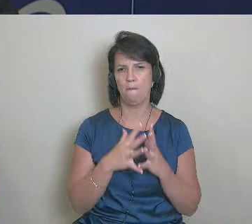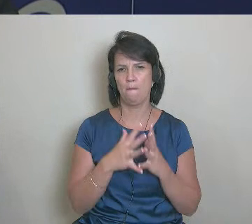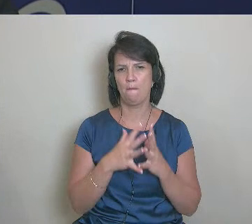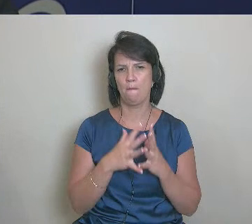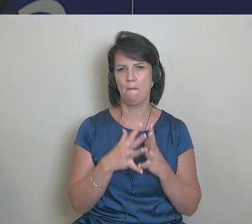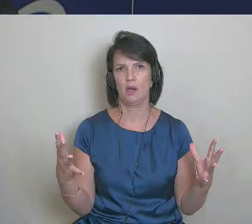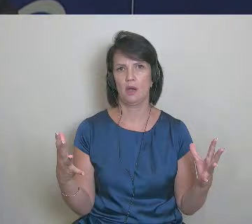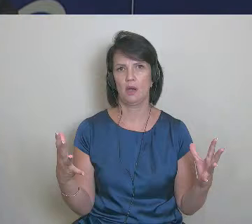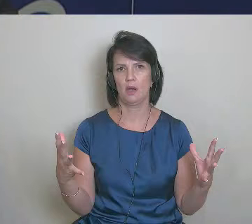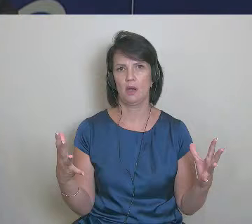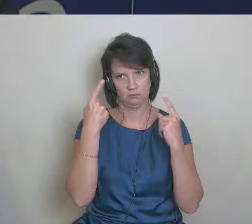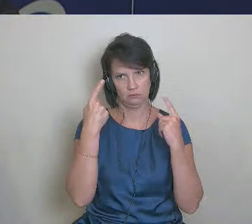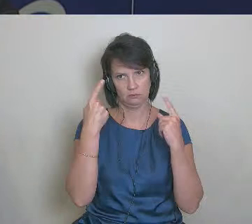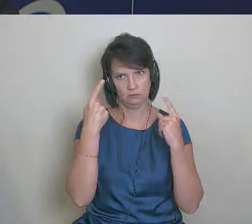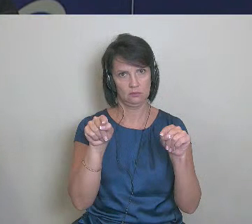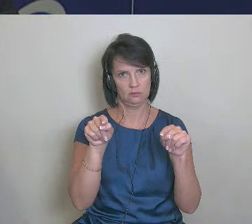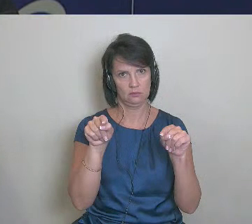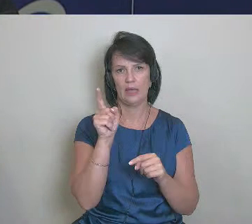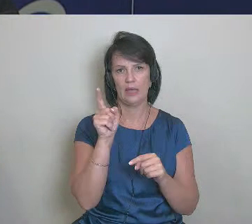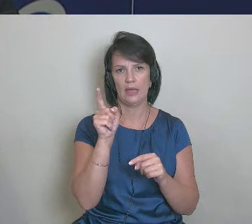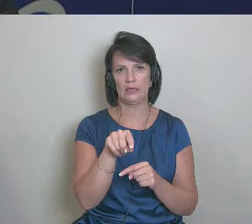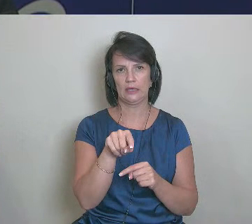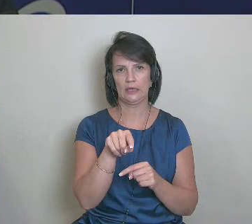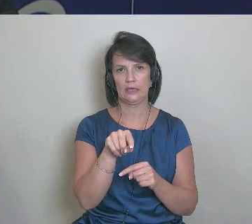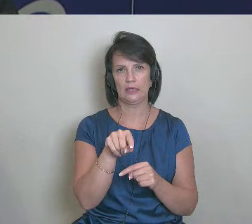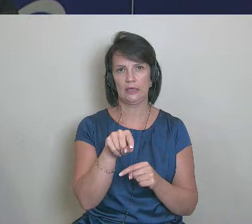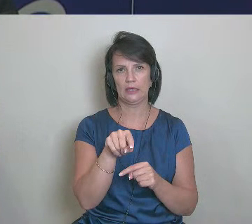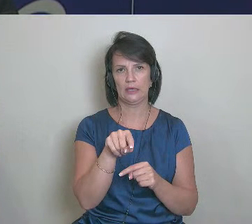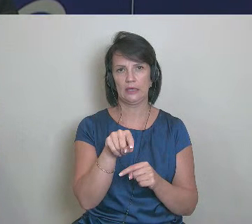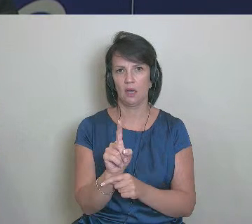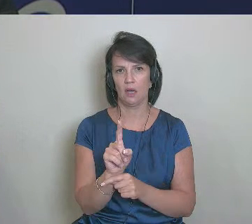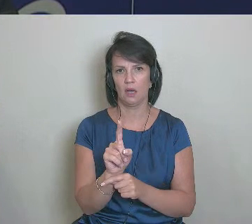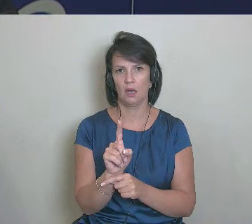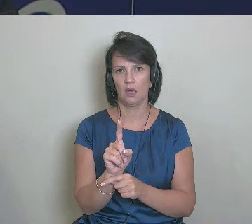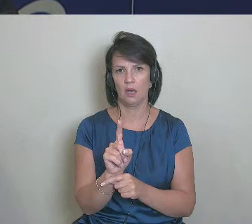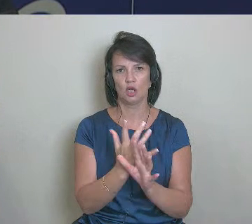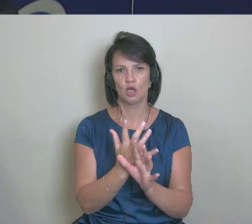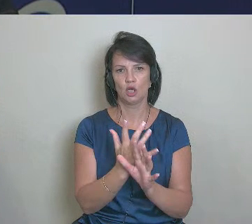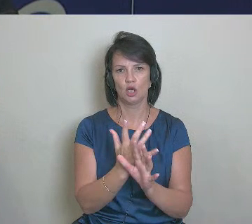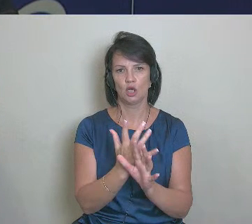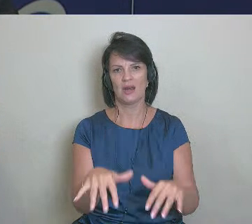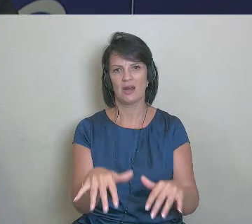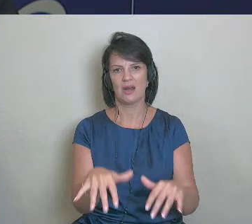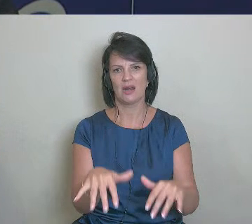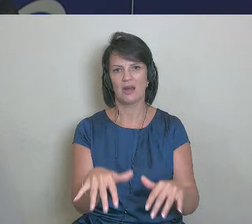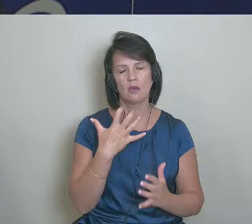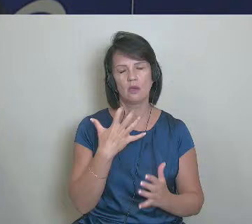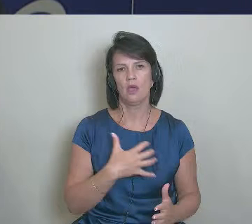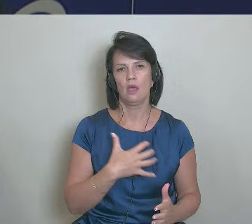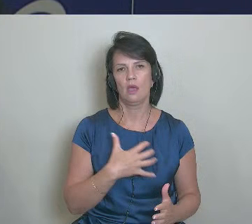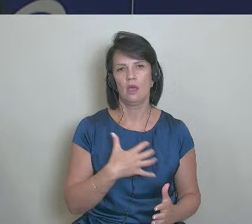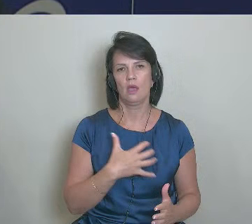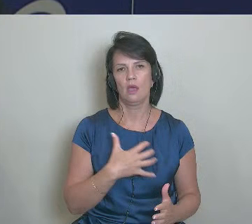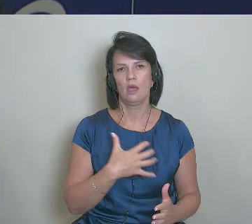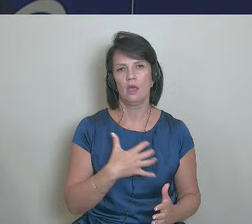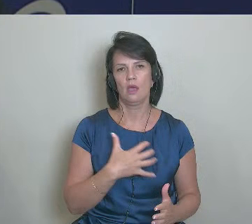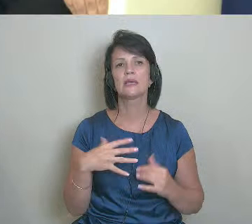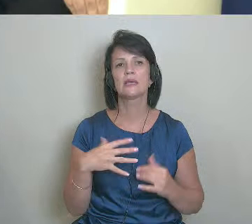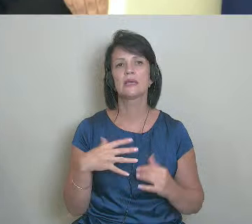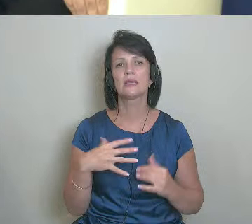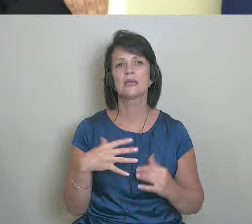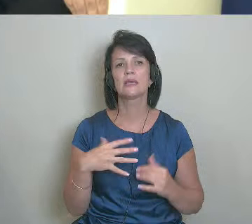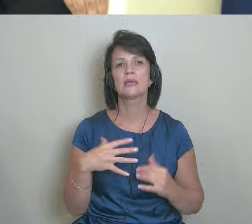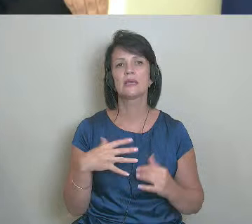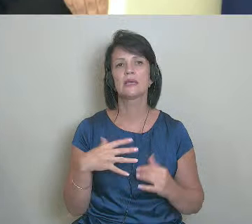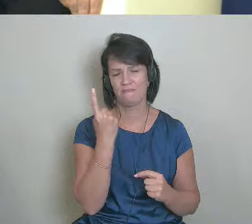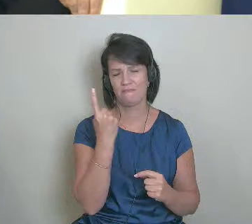максимально зосередитися на тих нормах, в першу чергу парламентарів, які потребують. Stay